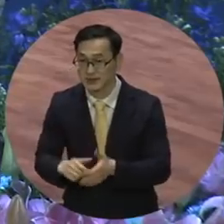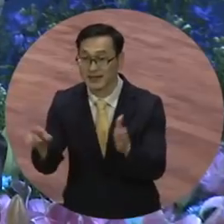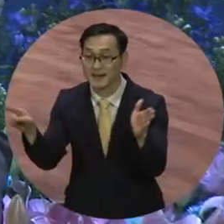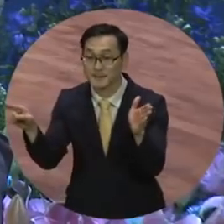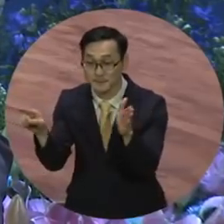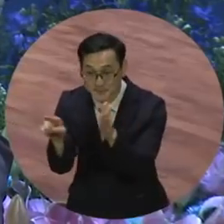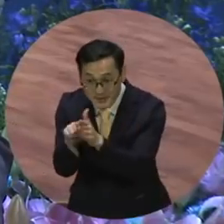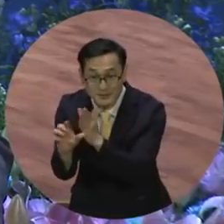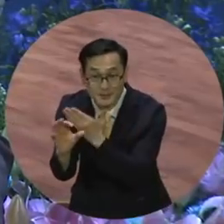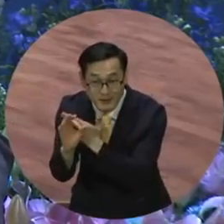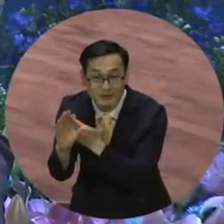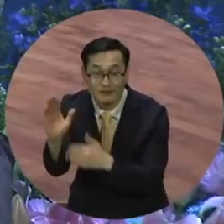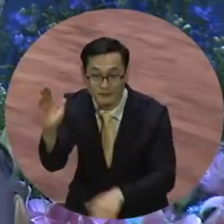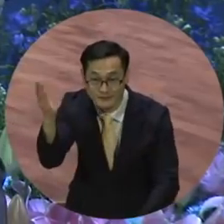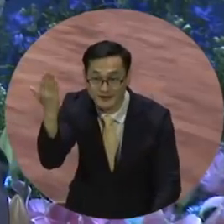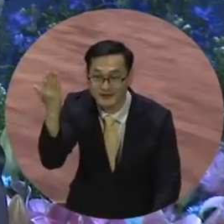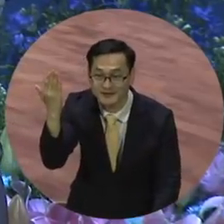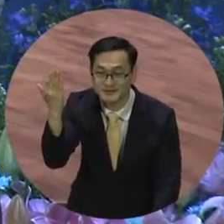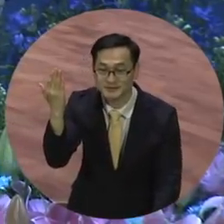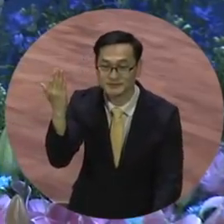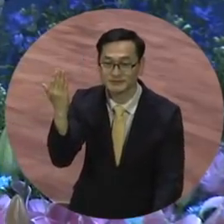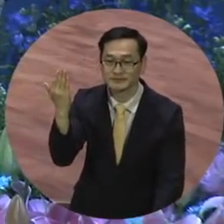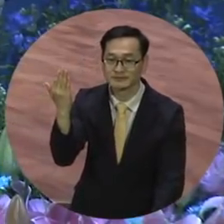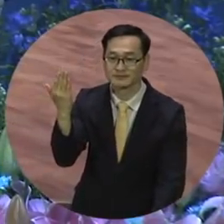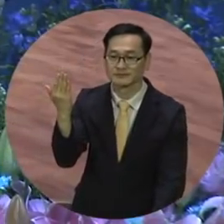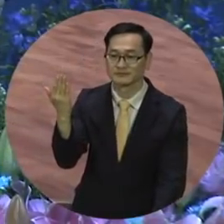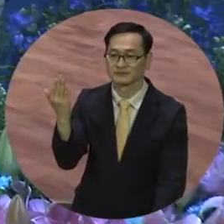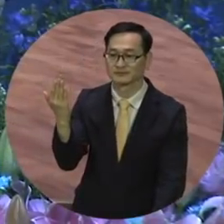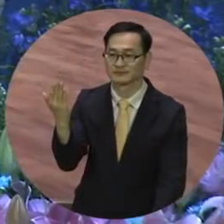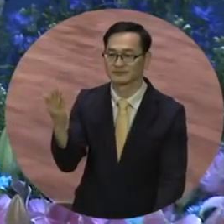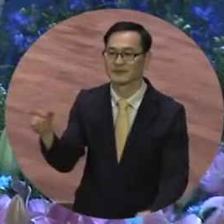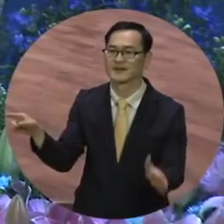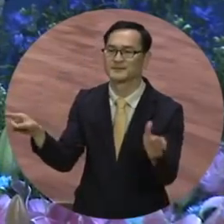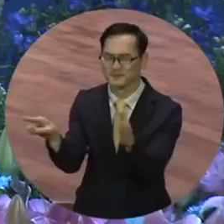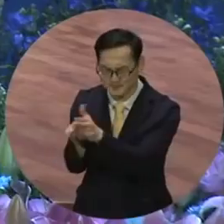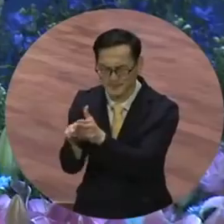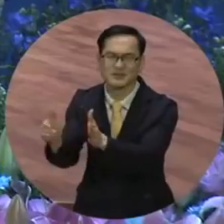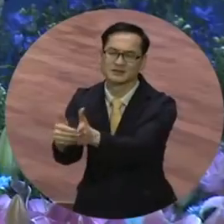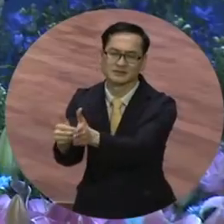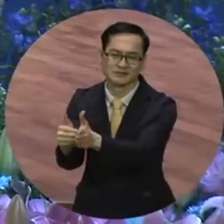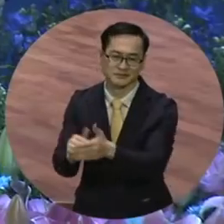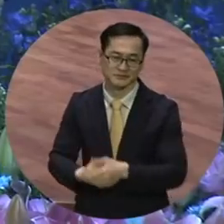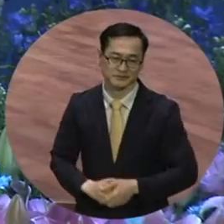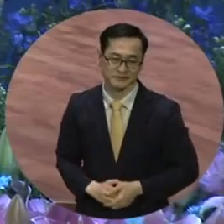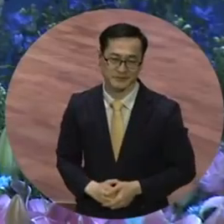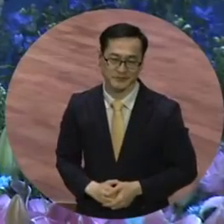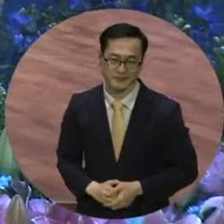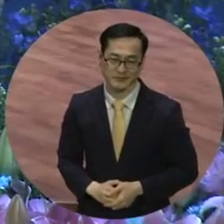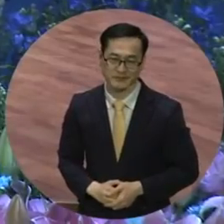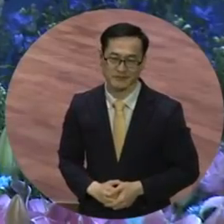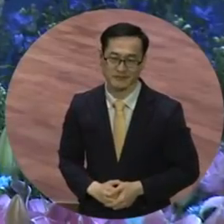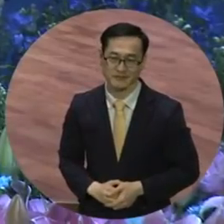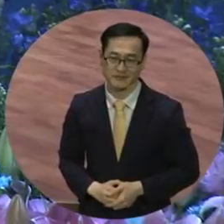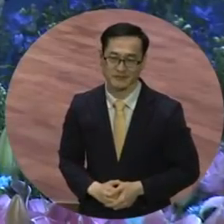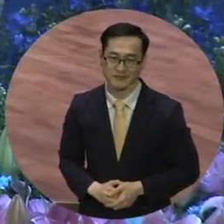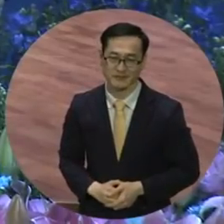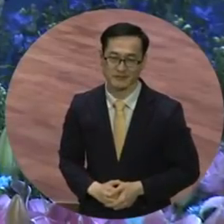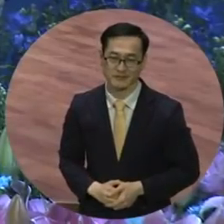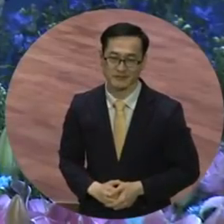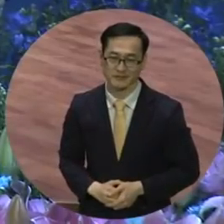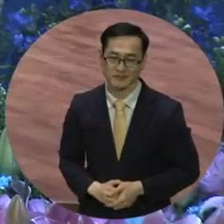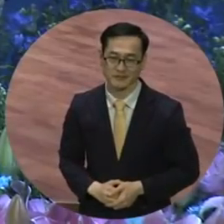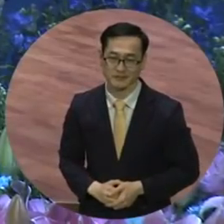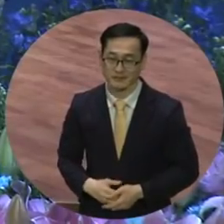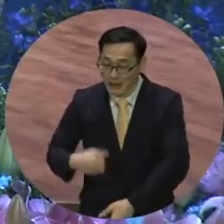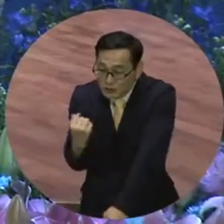믿으면 돼요. 그냥 믿으면 돼요. 뭘 한다면 얼마만큼 해야 돼? 한다 그러면 얼마만큼